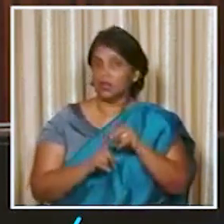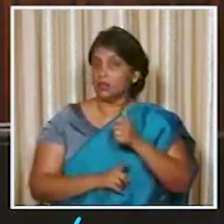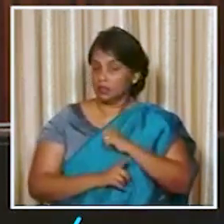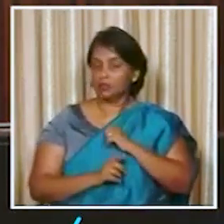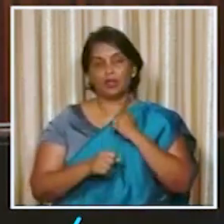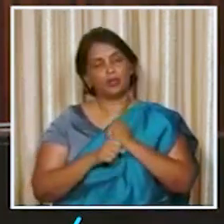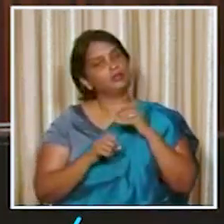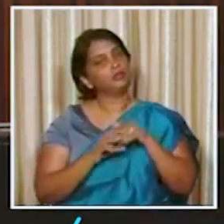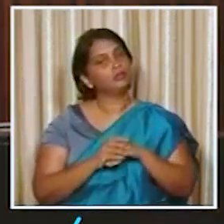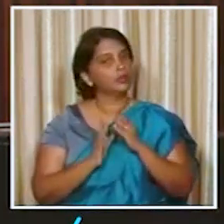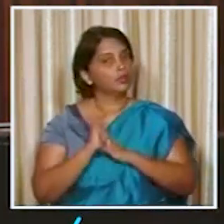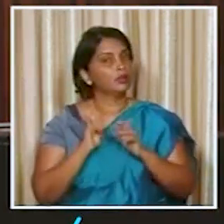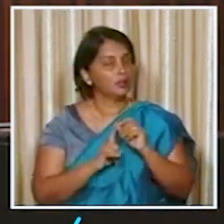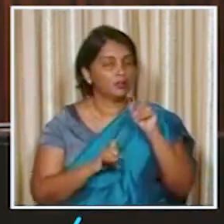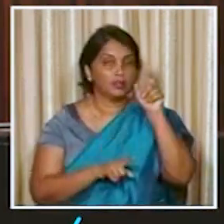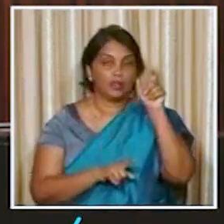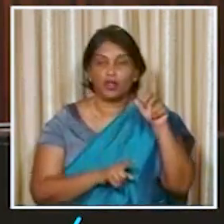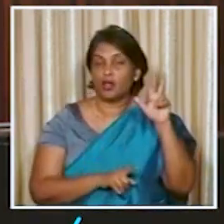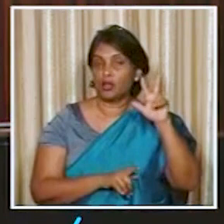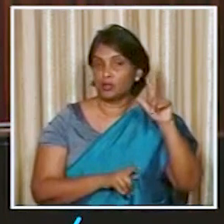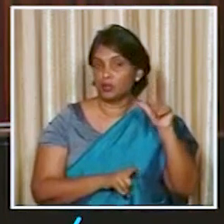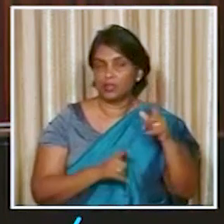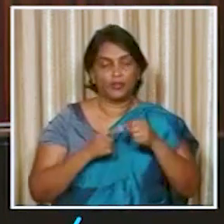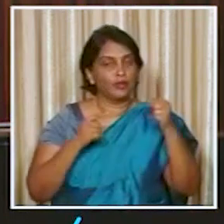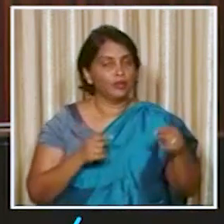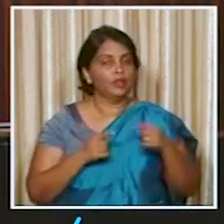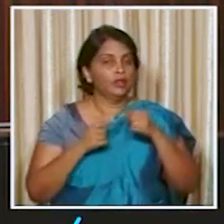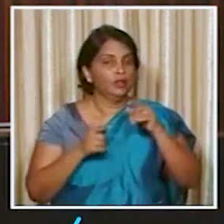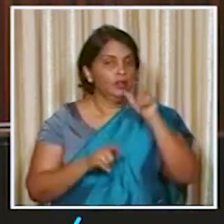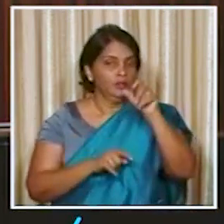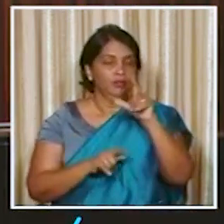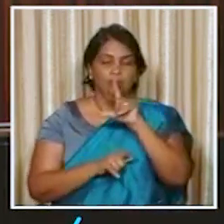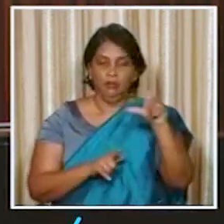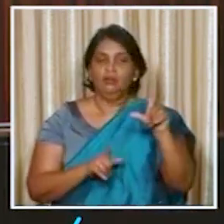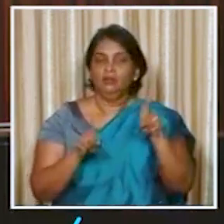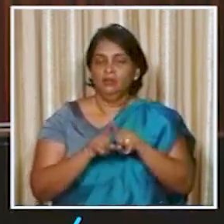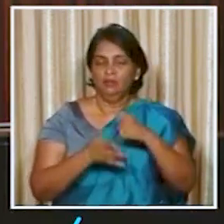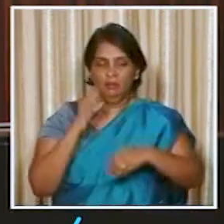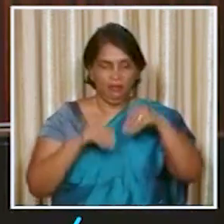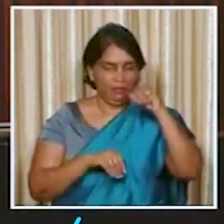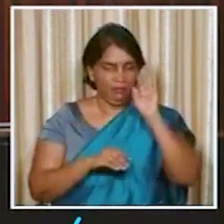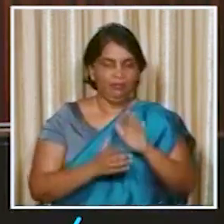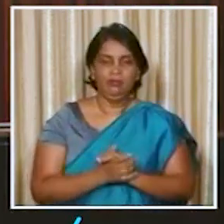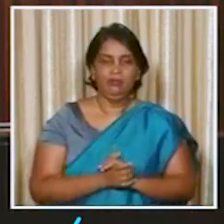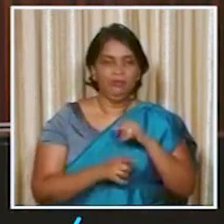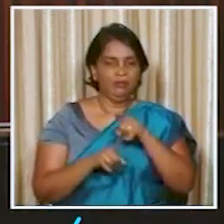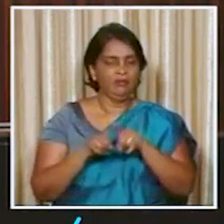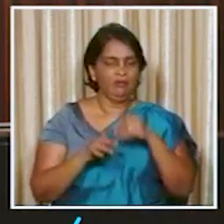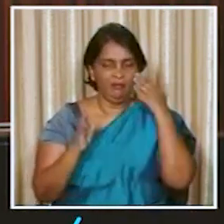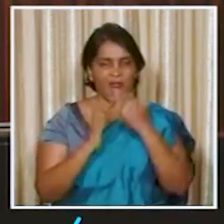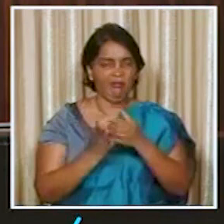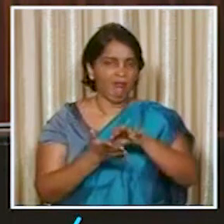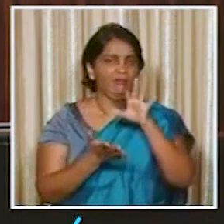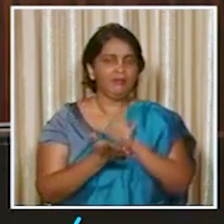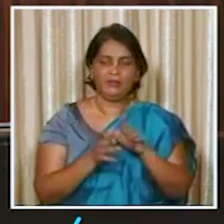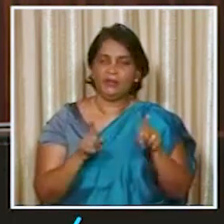ආණ්ඩු පක්ෂයෙන් මන්ත්‍රීවරු 87ක්ද ඊට විරුද්ධව විපක්ෂයෙන් මන්ත්‍රීවරු 17 දෙනෙක්ද පමණක් ඡන්දය පාවිච්චි කරන ලදී. එම තනතුර ස්ථාවර